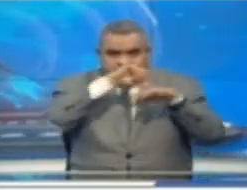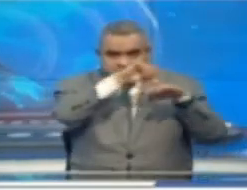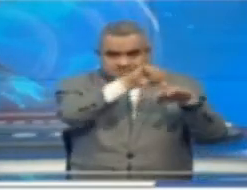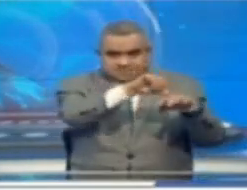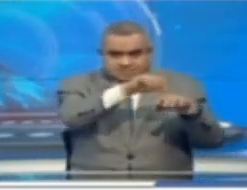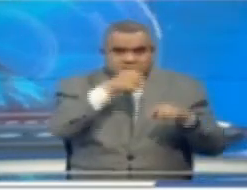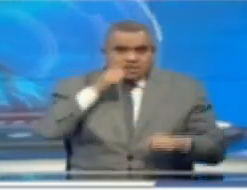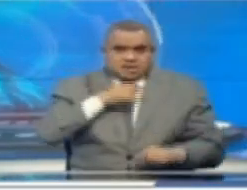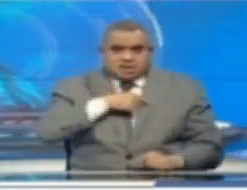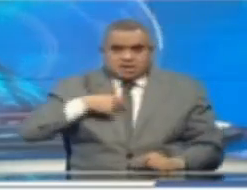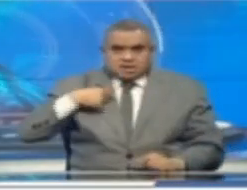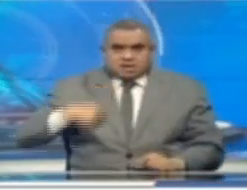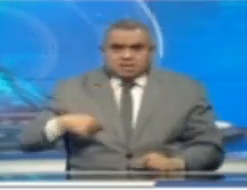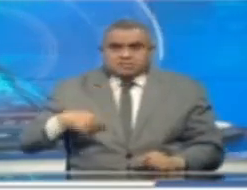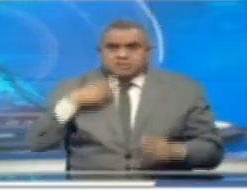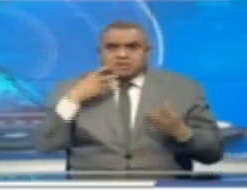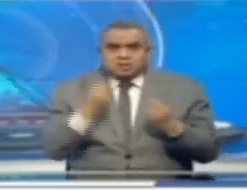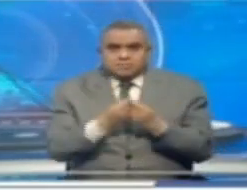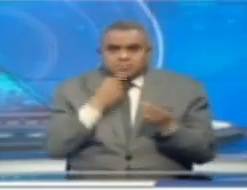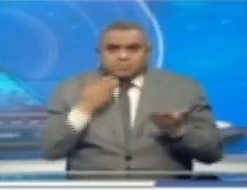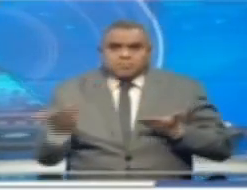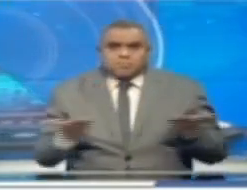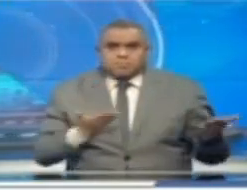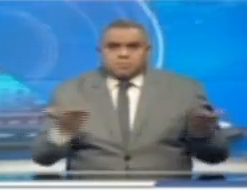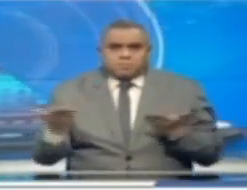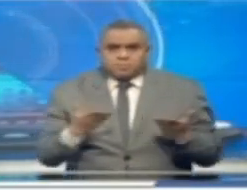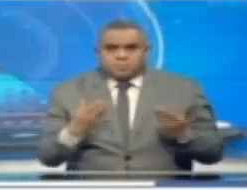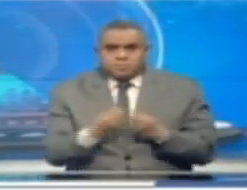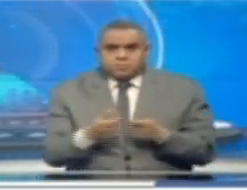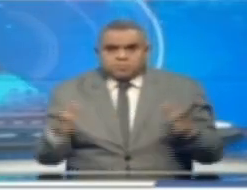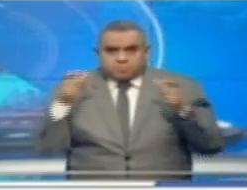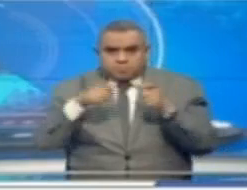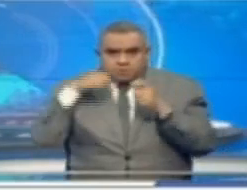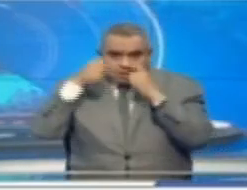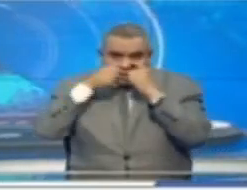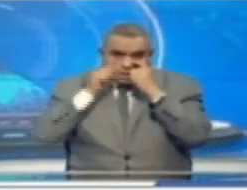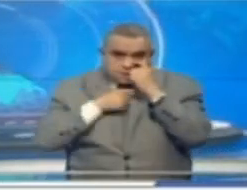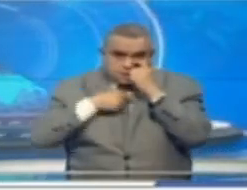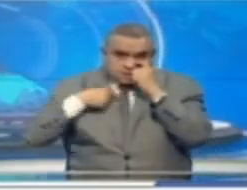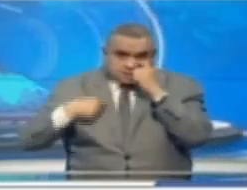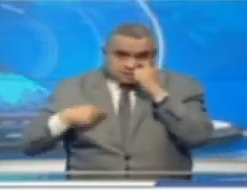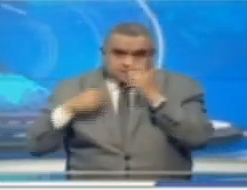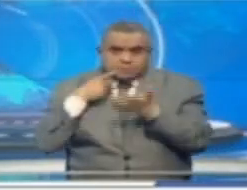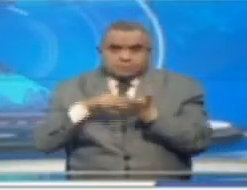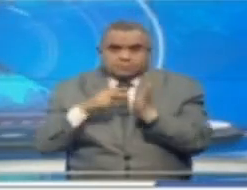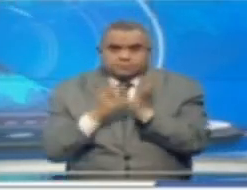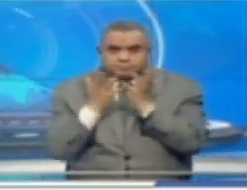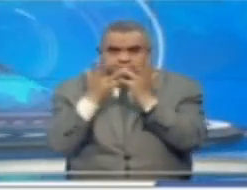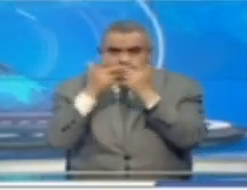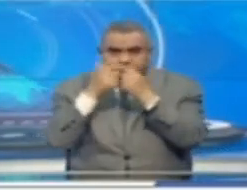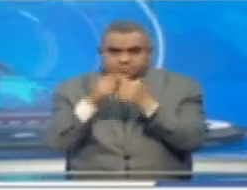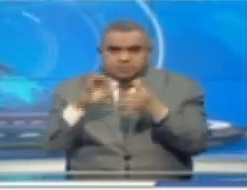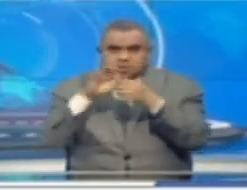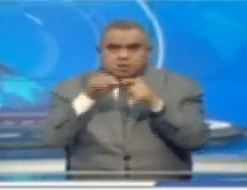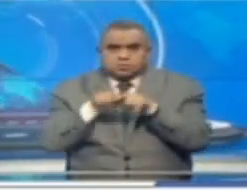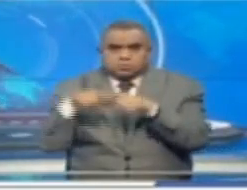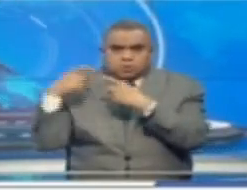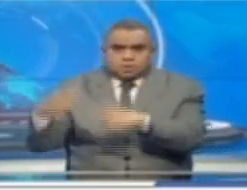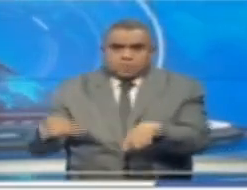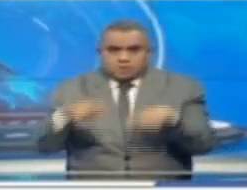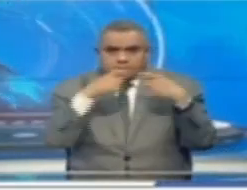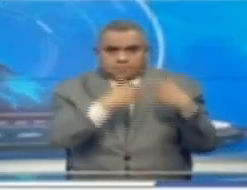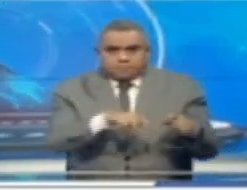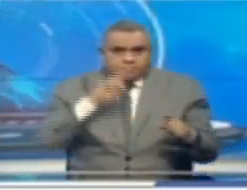السيسي إلى الصين يتضمن أيضا عقد مباحثات قمة مع رئيس الصيني، وذلك لبحث سبل تعزيز العلاقات